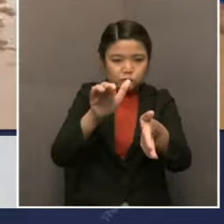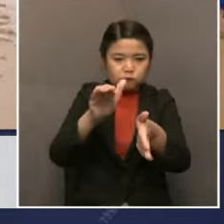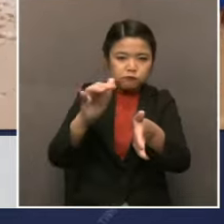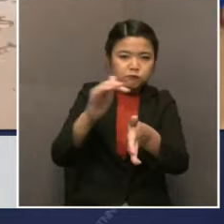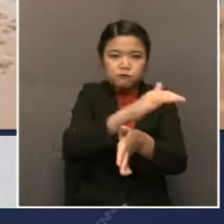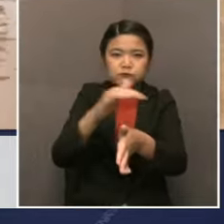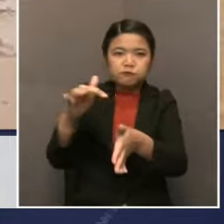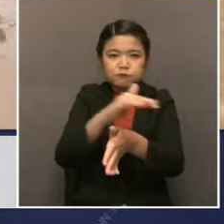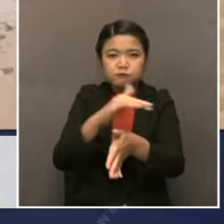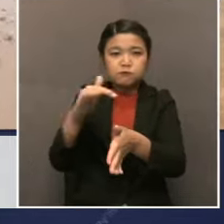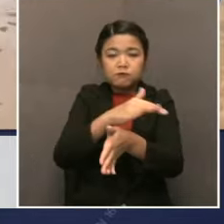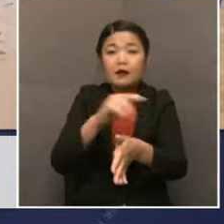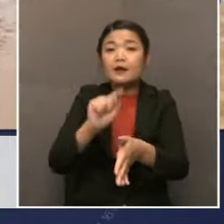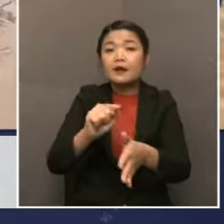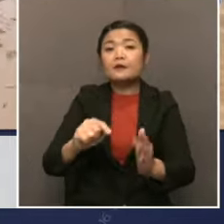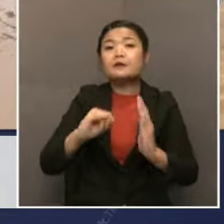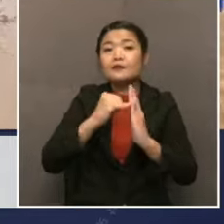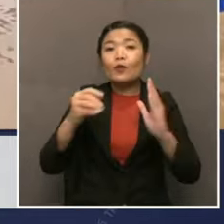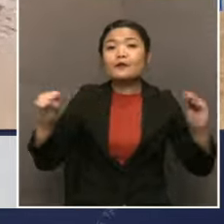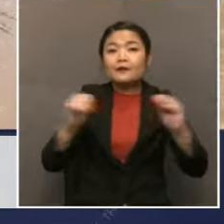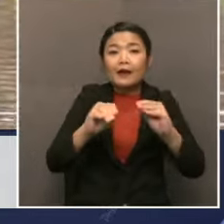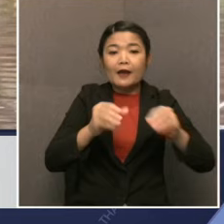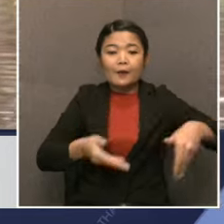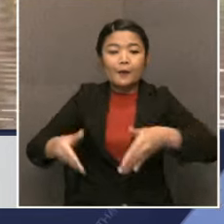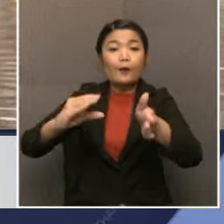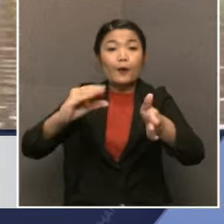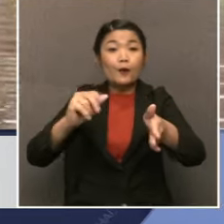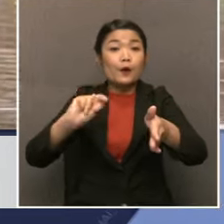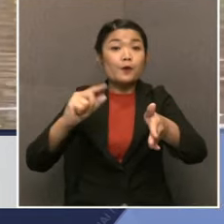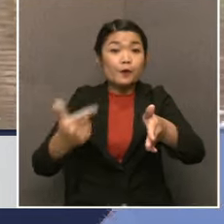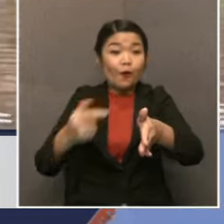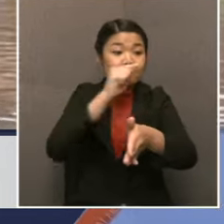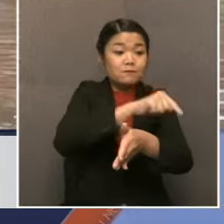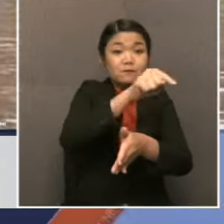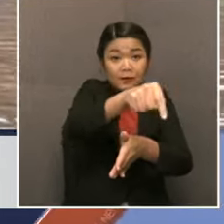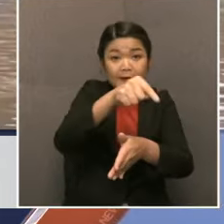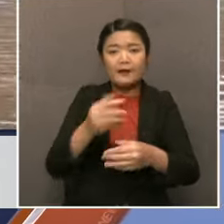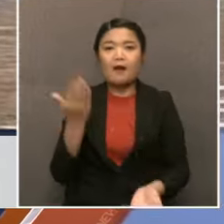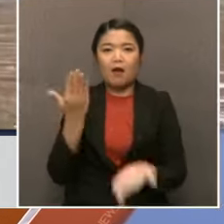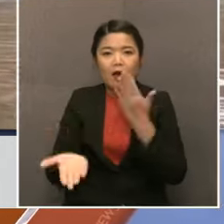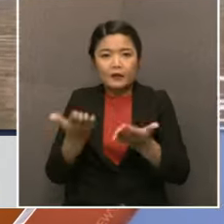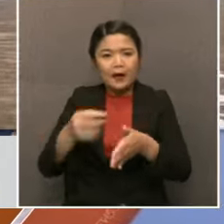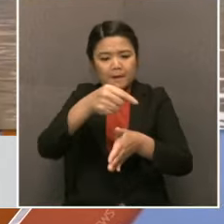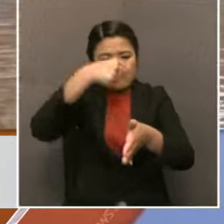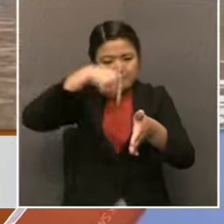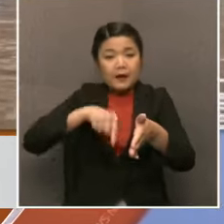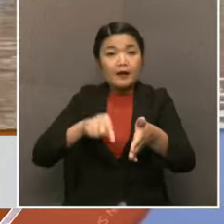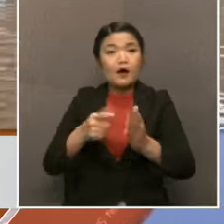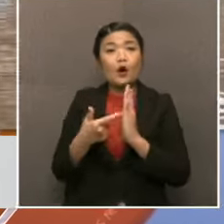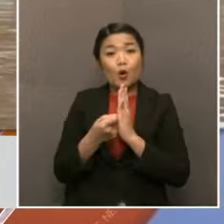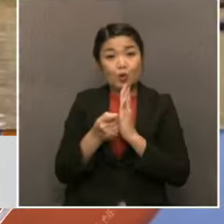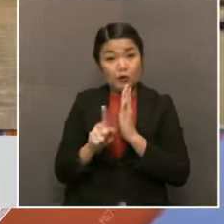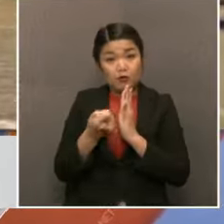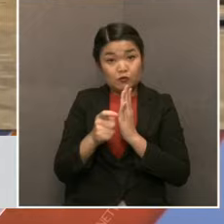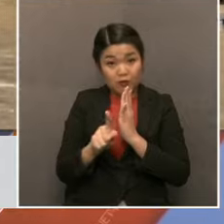ร้ด sellingในจัหัดท moisท tag qui Canในค combinedTY อยางเช่นจหตราธ centresานี่ น to